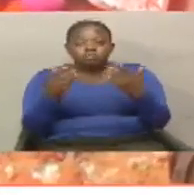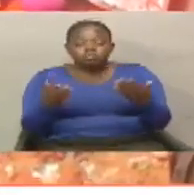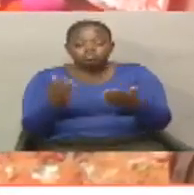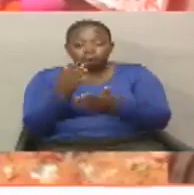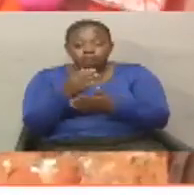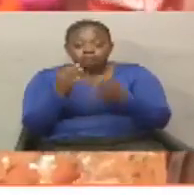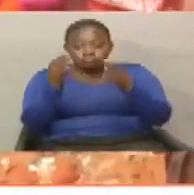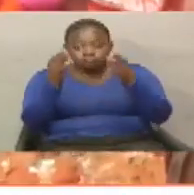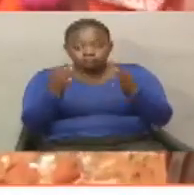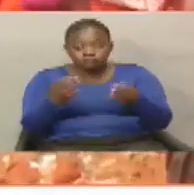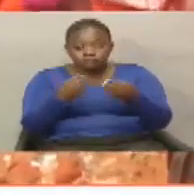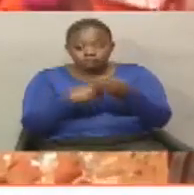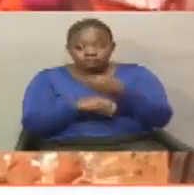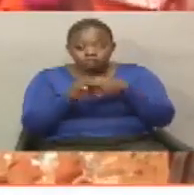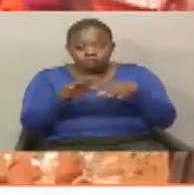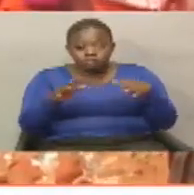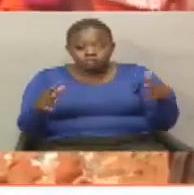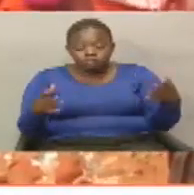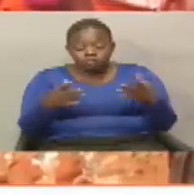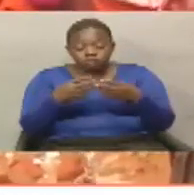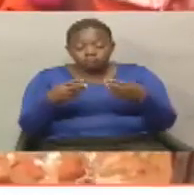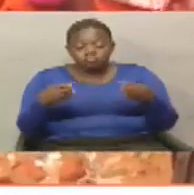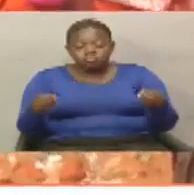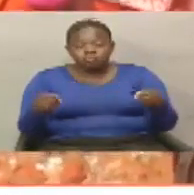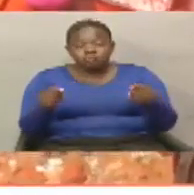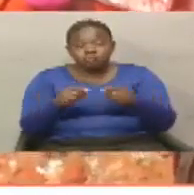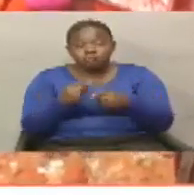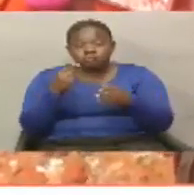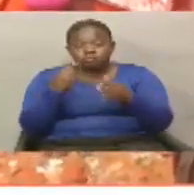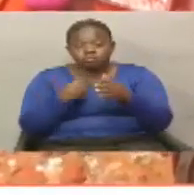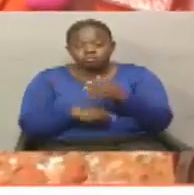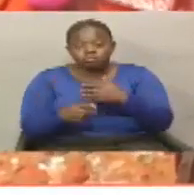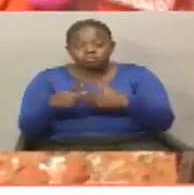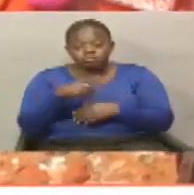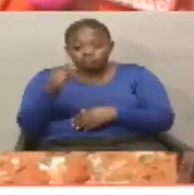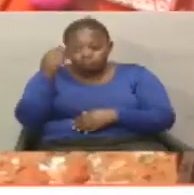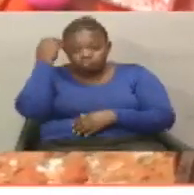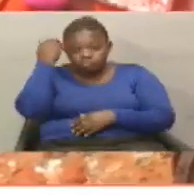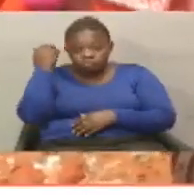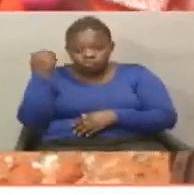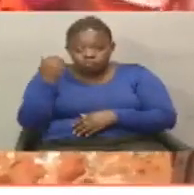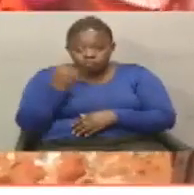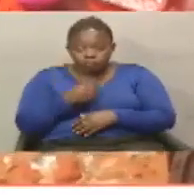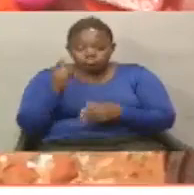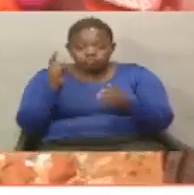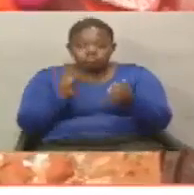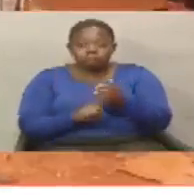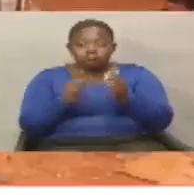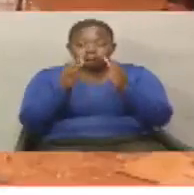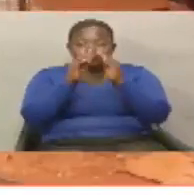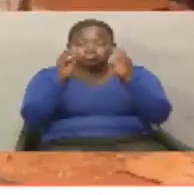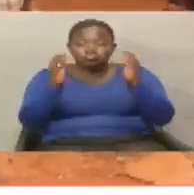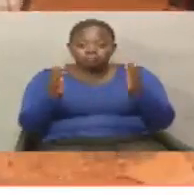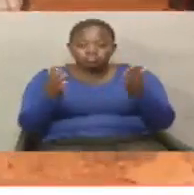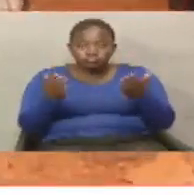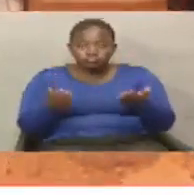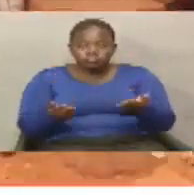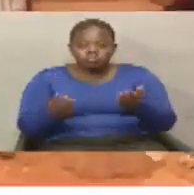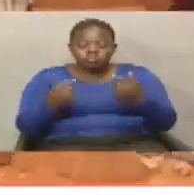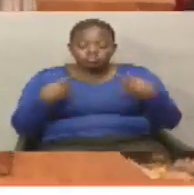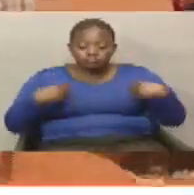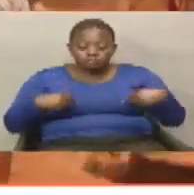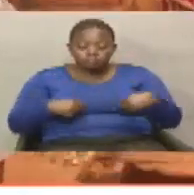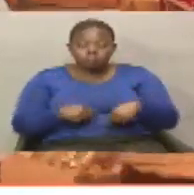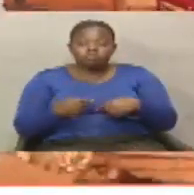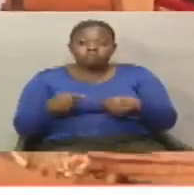kubyagulirako ettaka birabika byawuliddemu nakkatiza nti agenda kuddukira mu kkooti afune obwenkanya. Yemeyawe Makindye Division